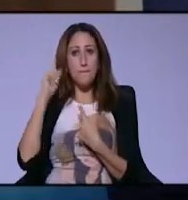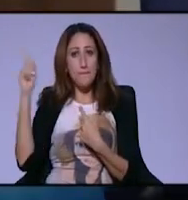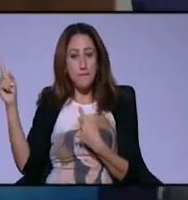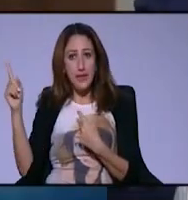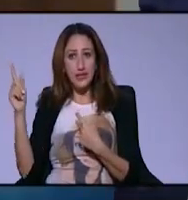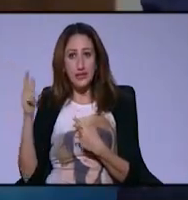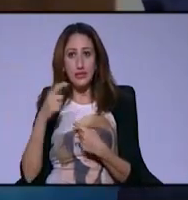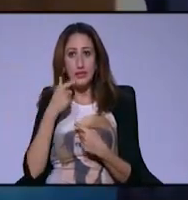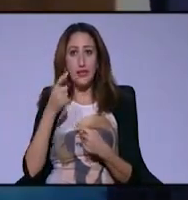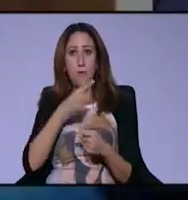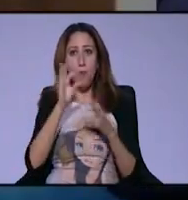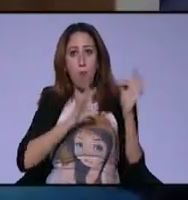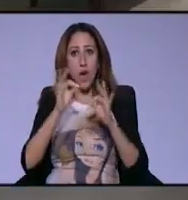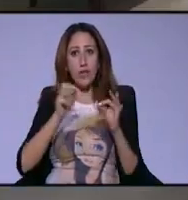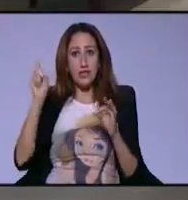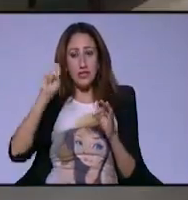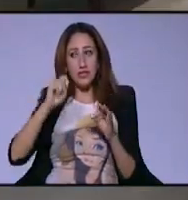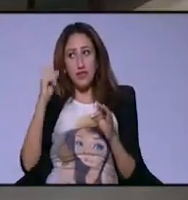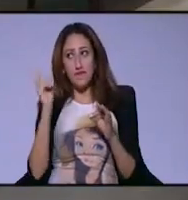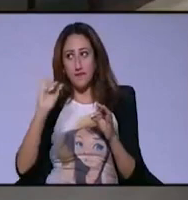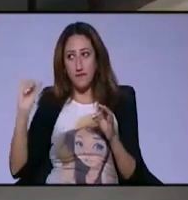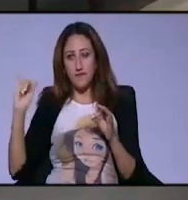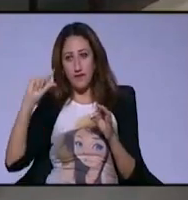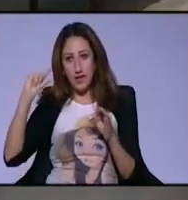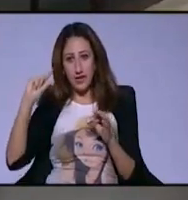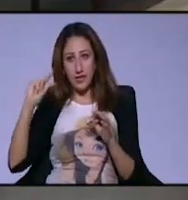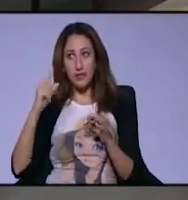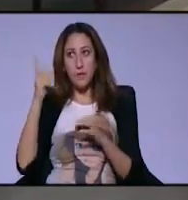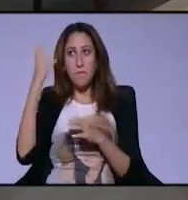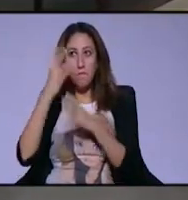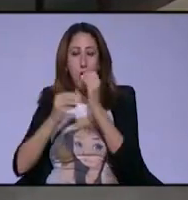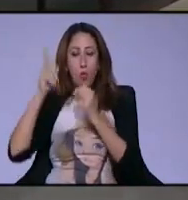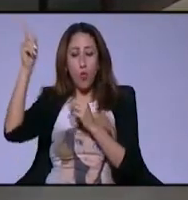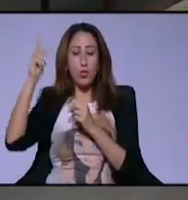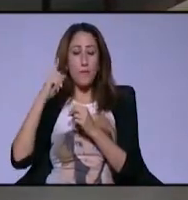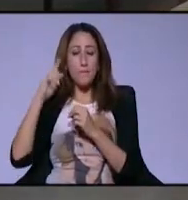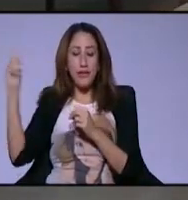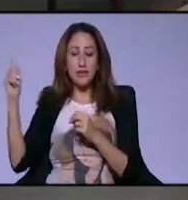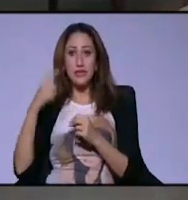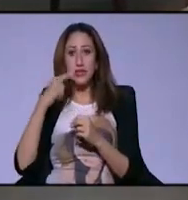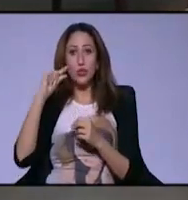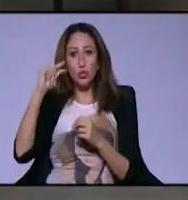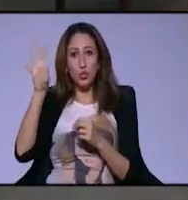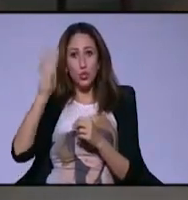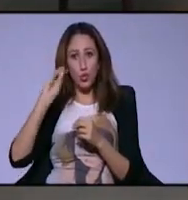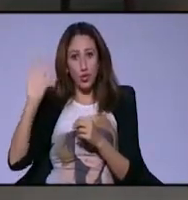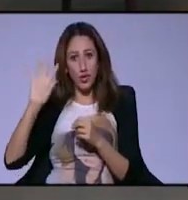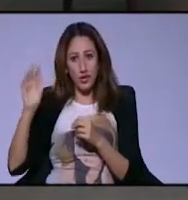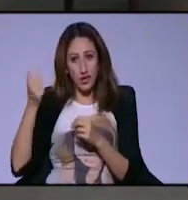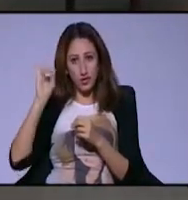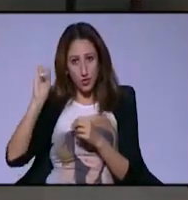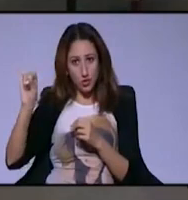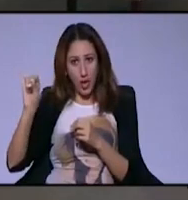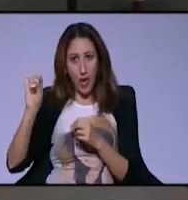المهندس فريد عبد الستار الميماني من أبناء المدينة المنورة، دكتور أحمد البكري، دكتور هشام الحافظ،